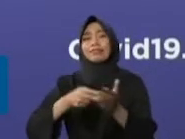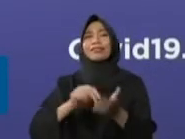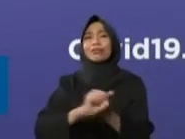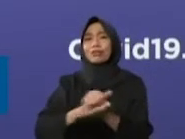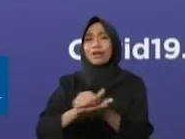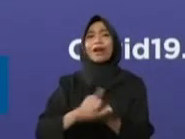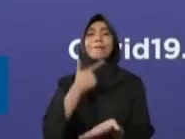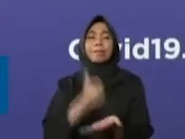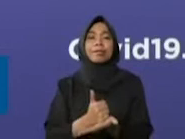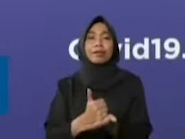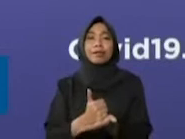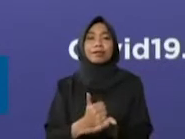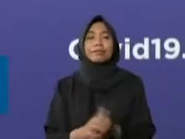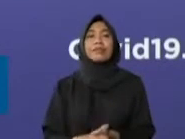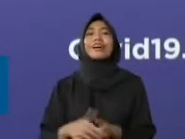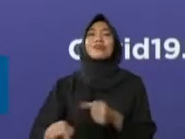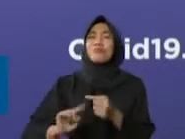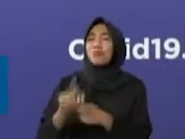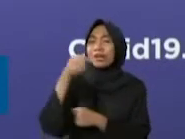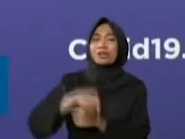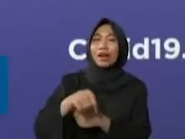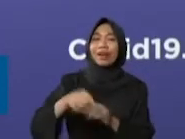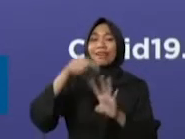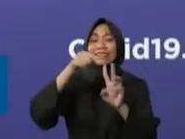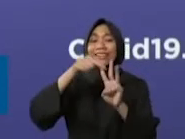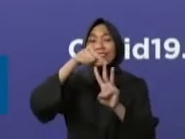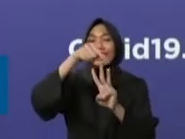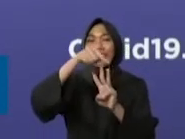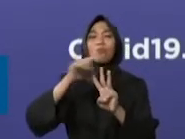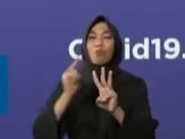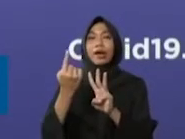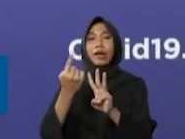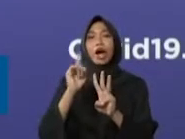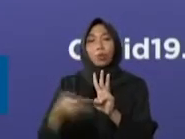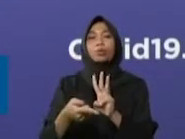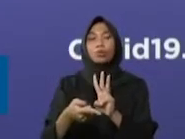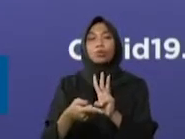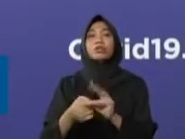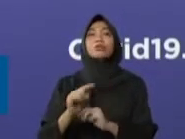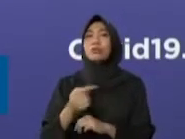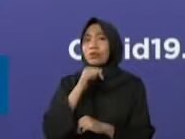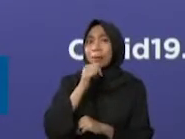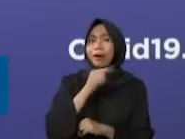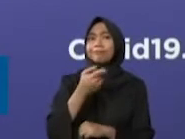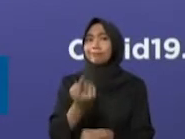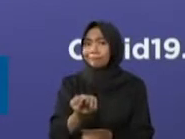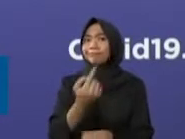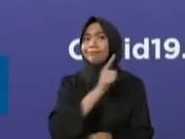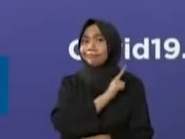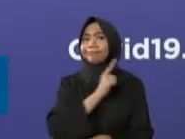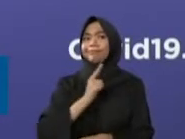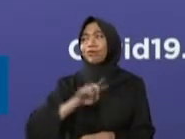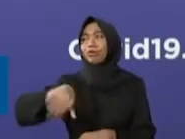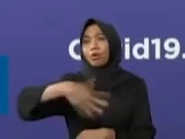yang harus kita lakukan mulai sekarang dari diri kita dari keluarga kita dari